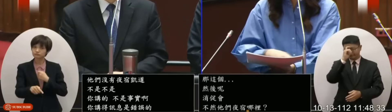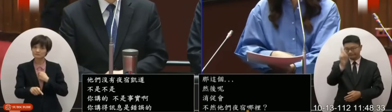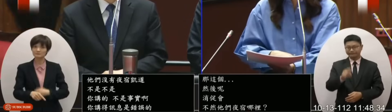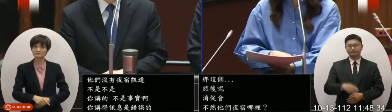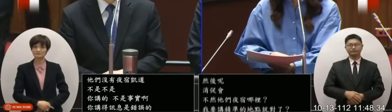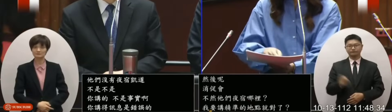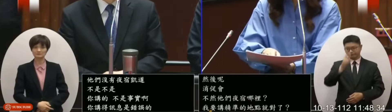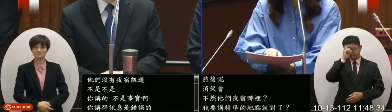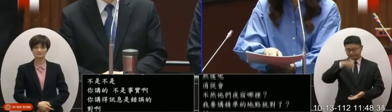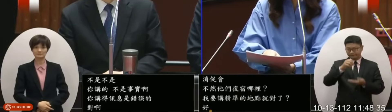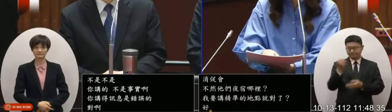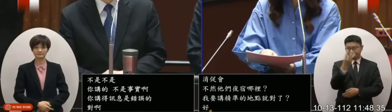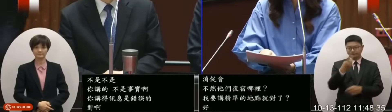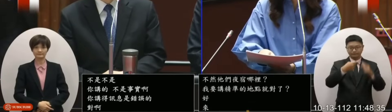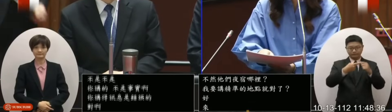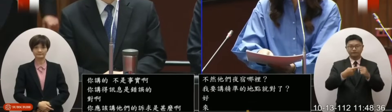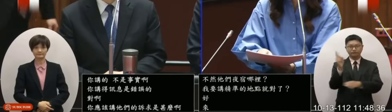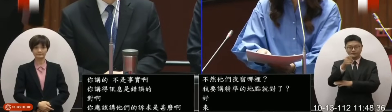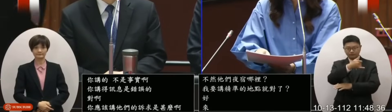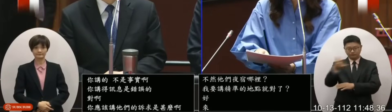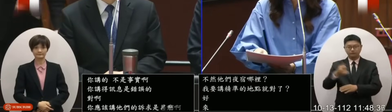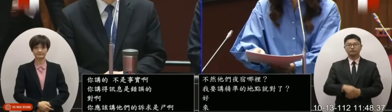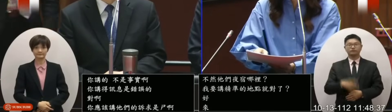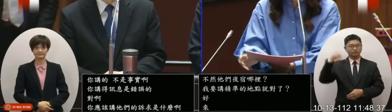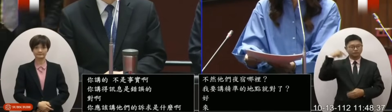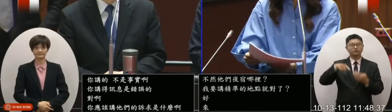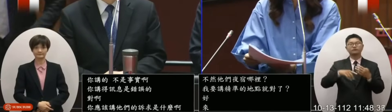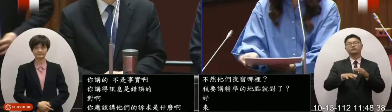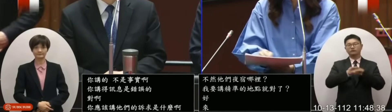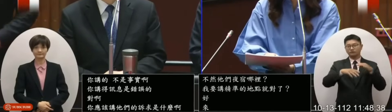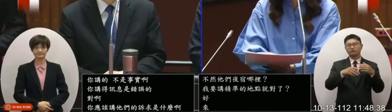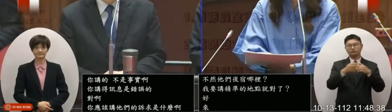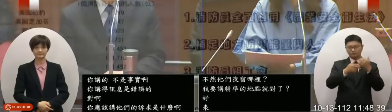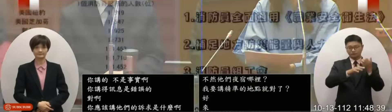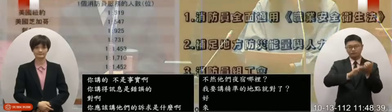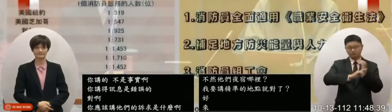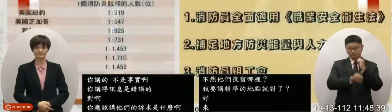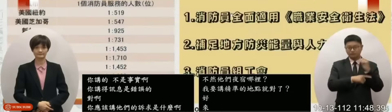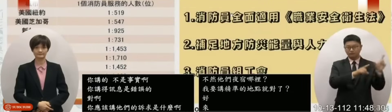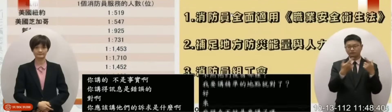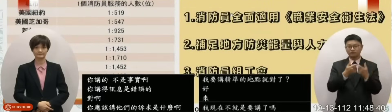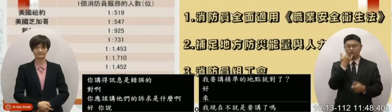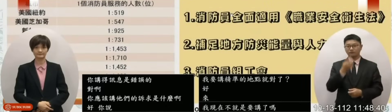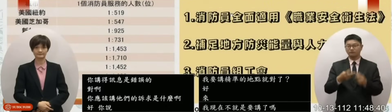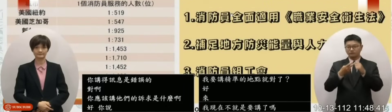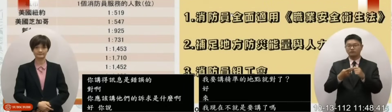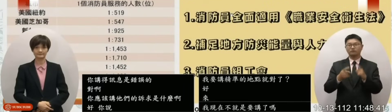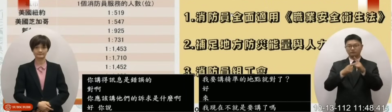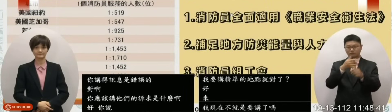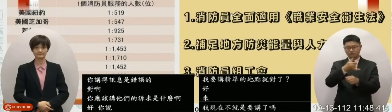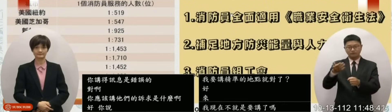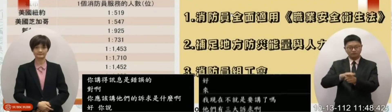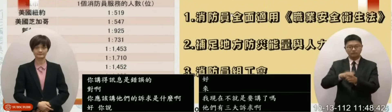有三大诉求啊，第一个是消防员全面适用职业安全卫生法，第二个是补足地方防灾能量与人力，